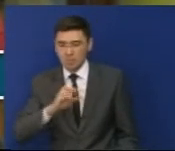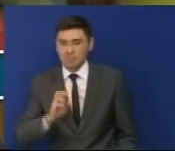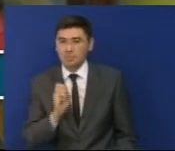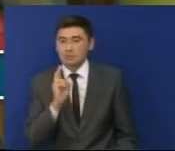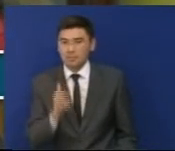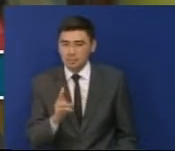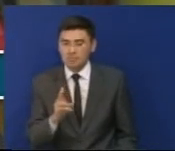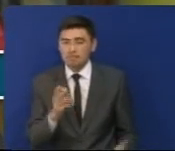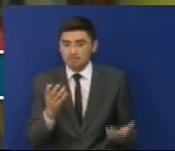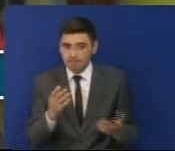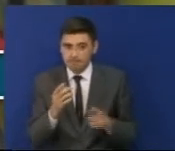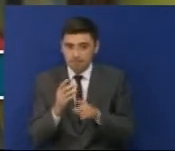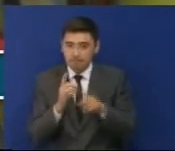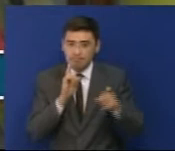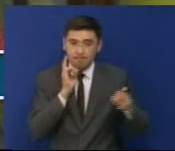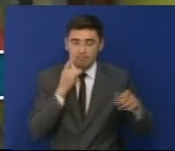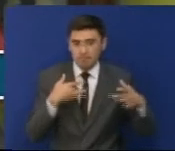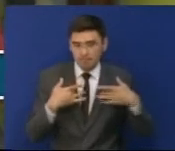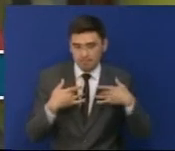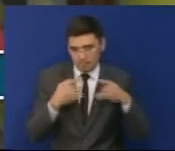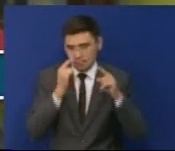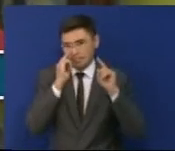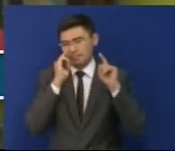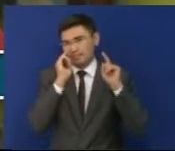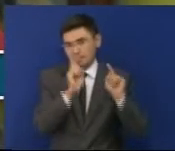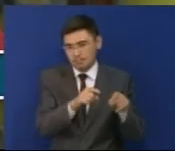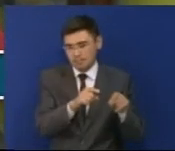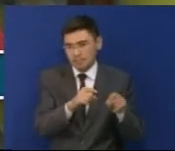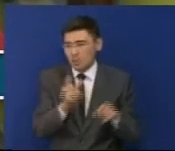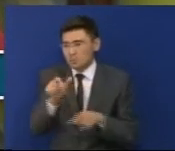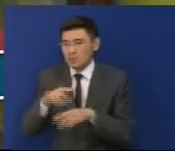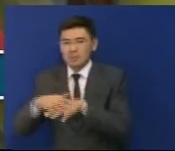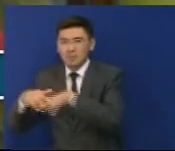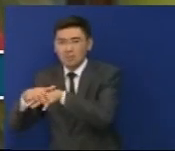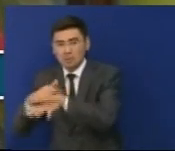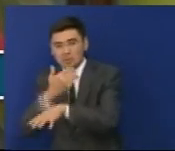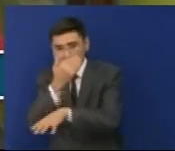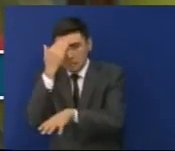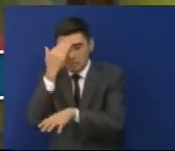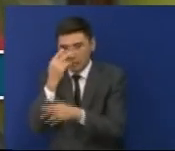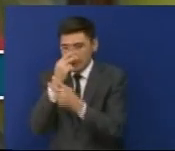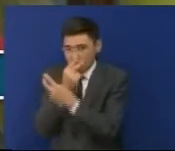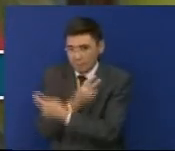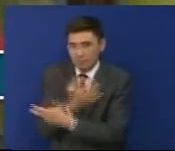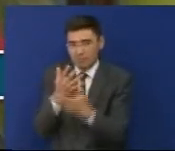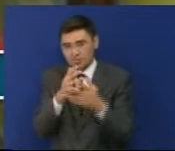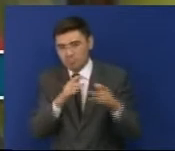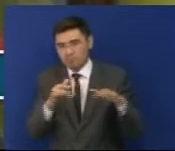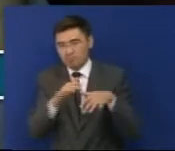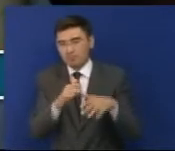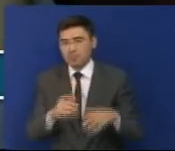жастарға мән беріп, жастардың шығармашылығын, өнерін халыққа паш ету мақсатында осындай жастармен бірігіп қойылым